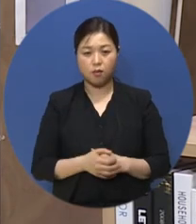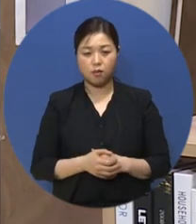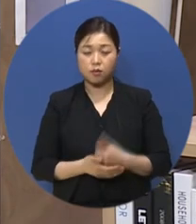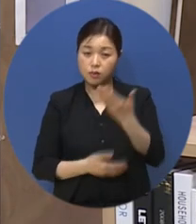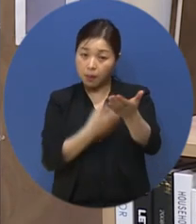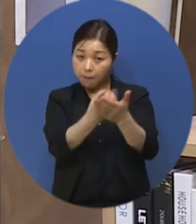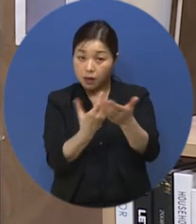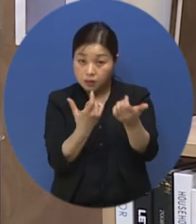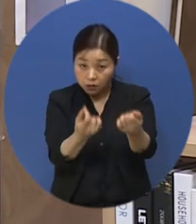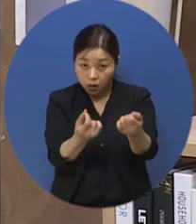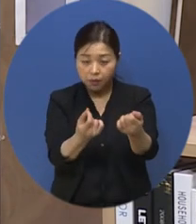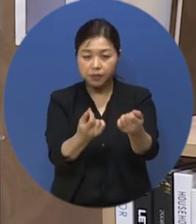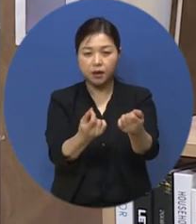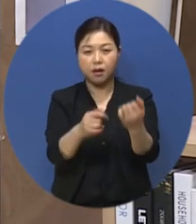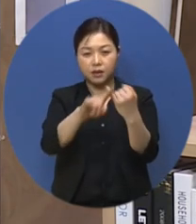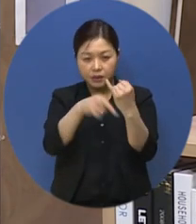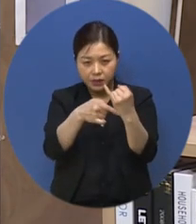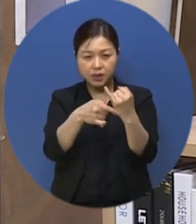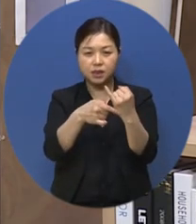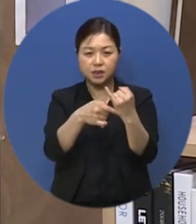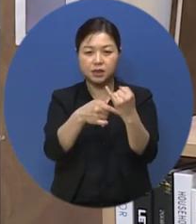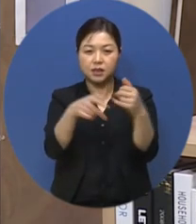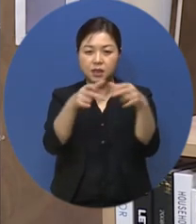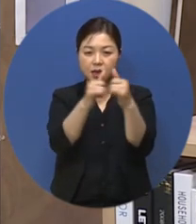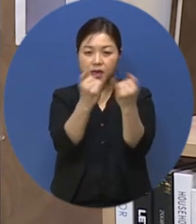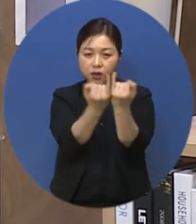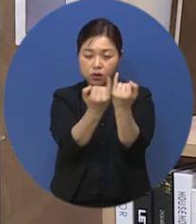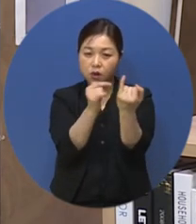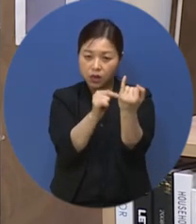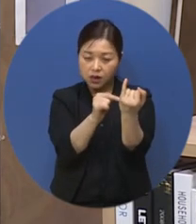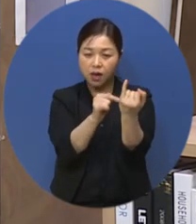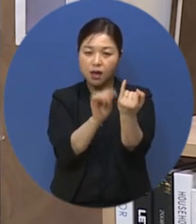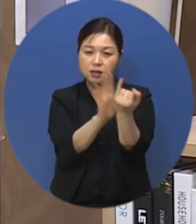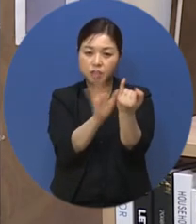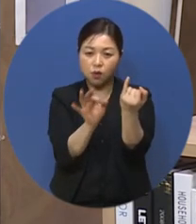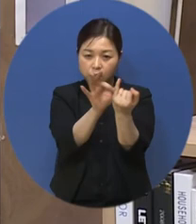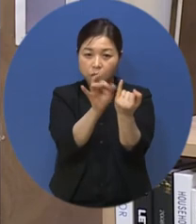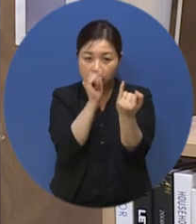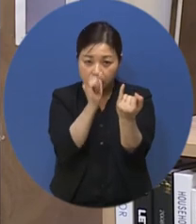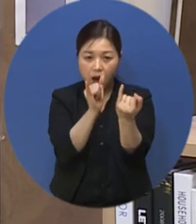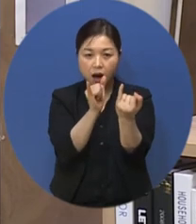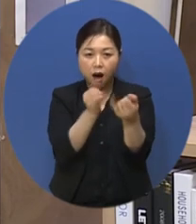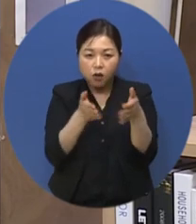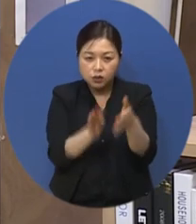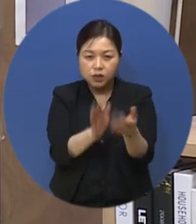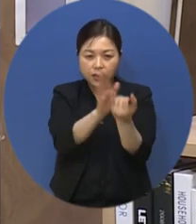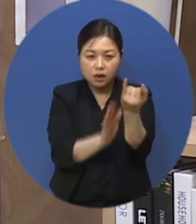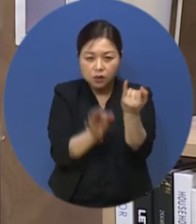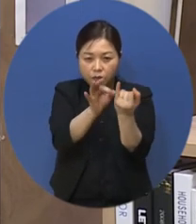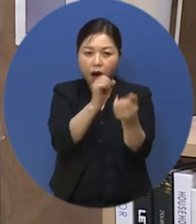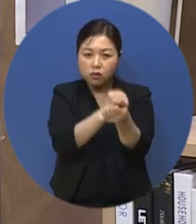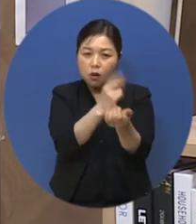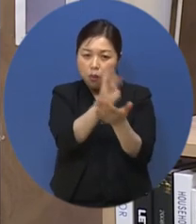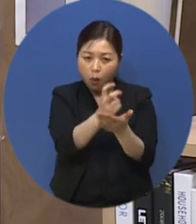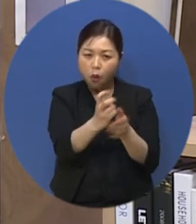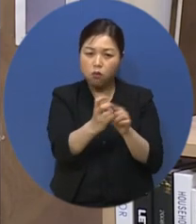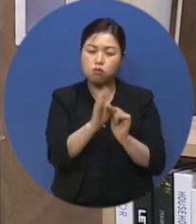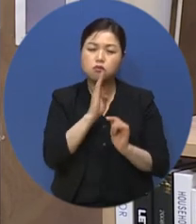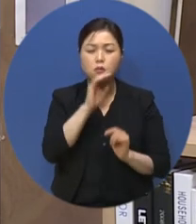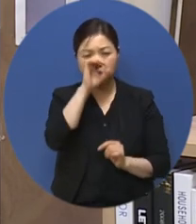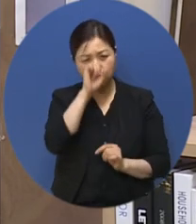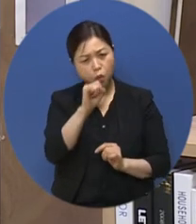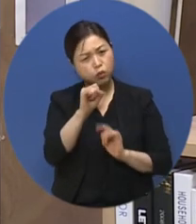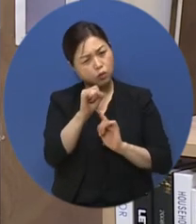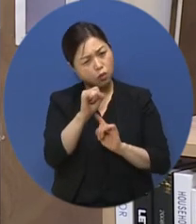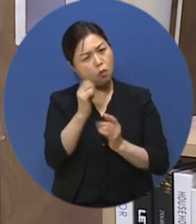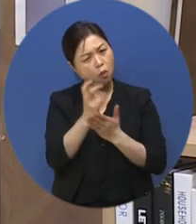그 가임 장애인 여성에게 지원금을 주자, 출산 장려금을 주자는 그 조례안은 저는 너무 근데